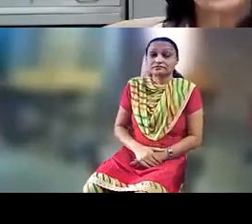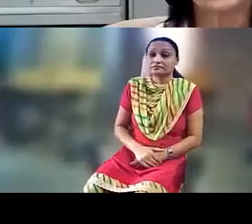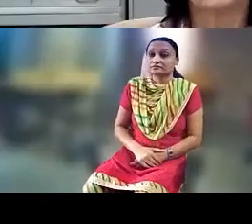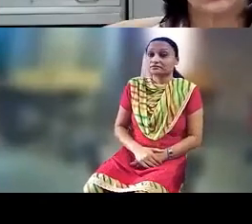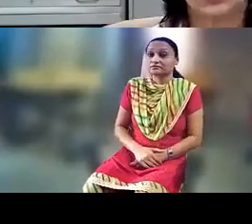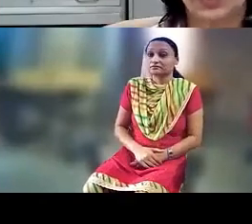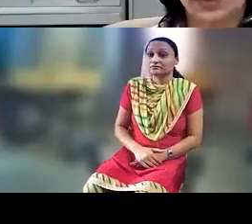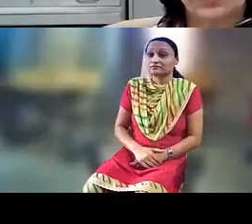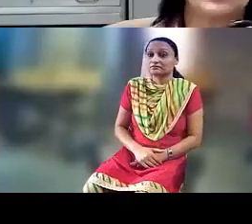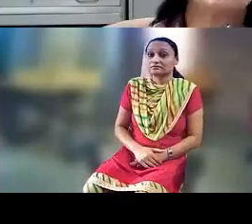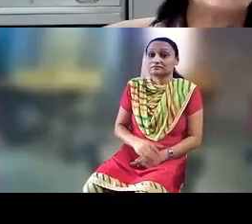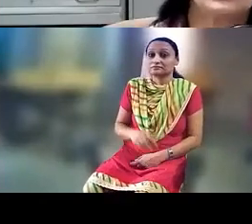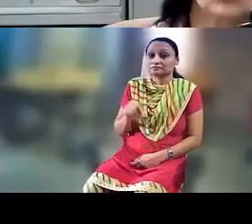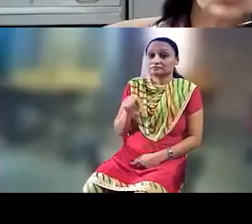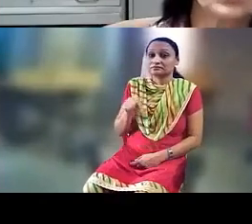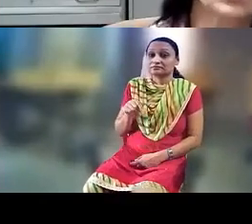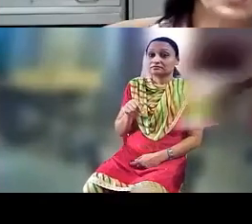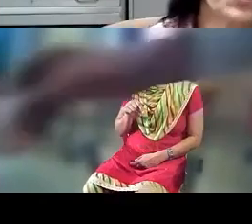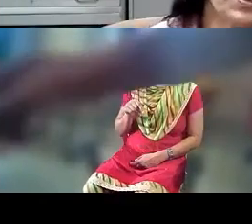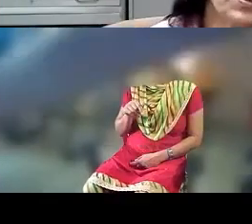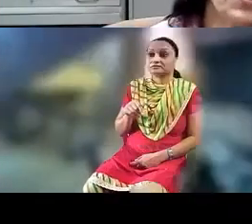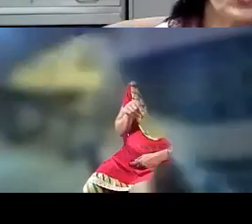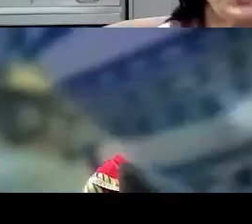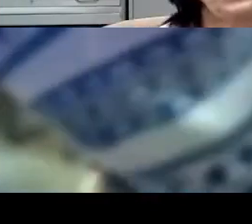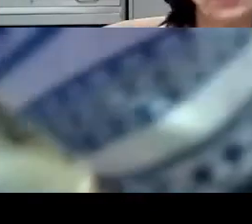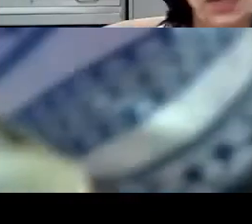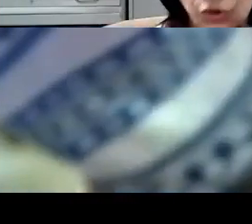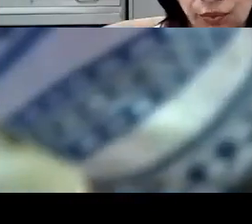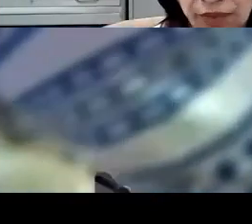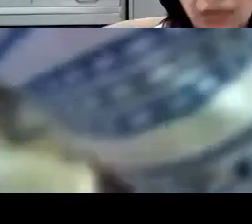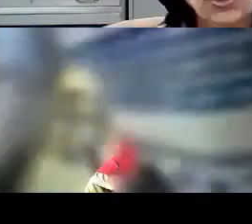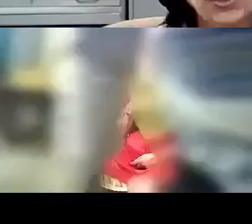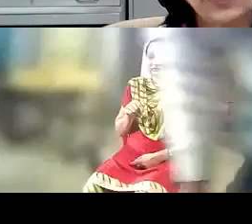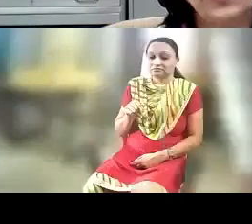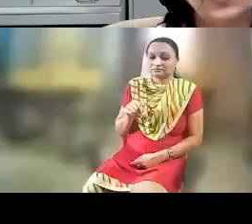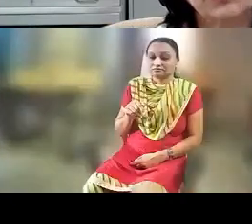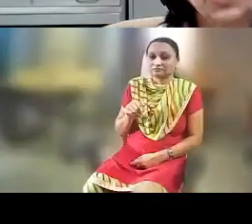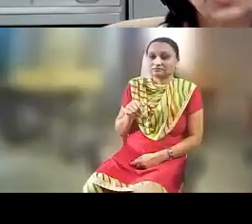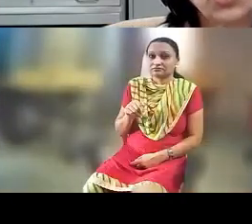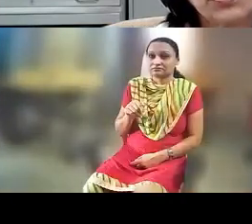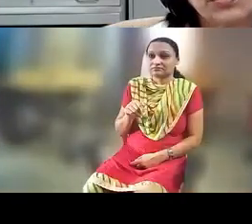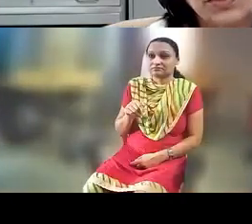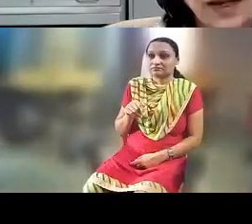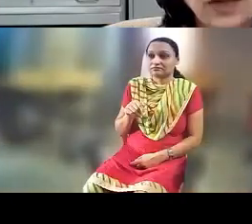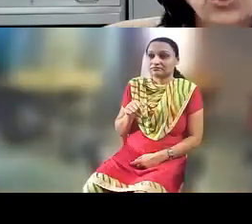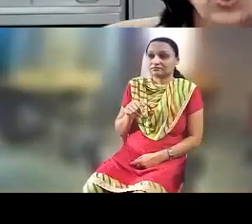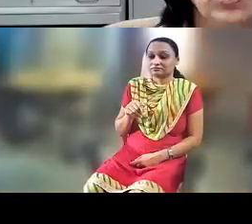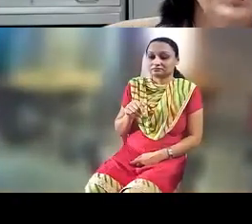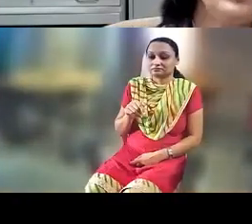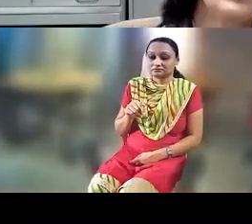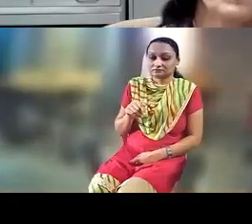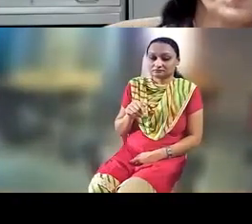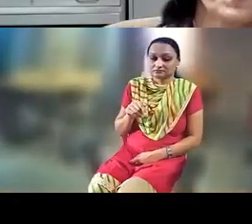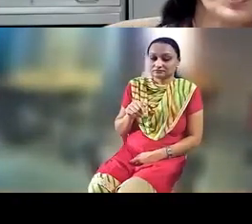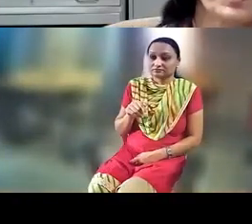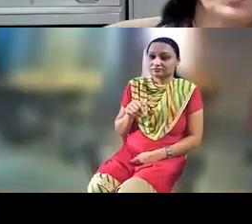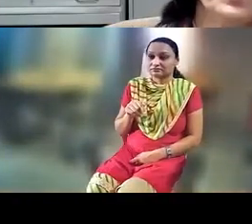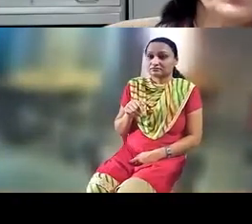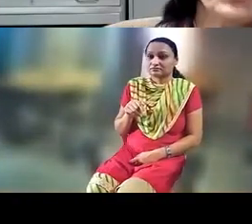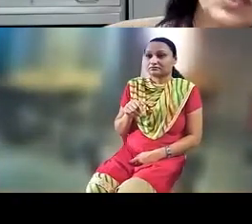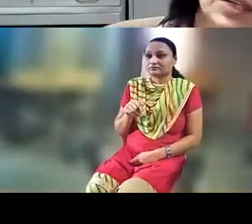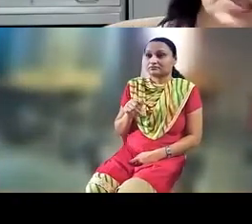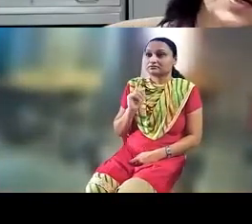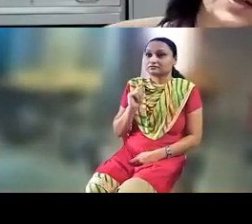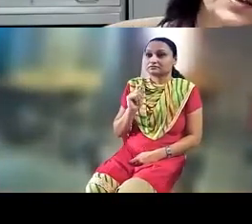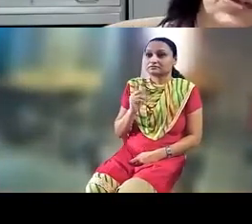ऐसी दया वाला कौन सा काम किया जो कि ये बताए जो तुमने आज किया है कि तुम दयालु हो।